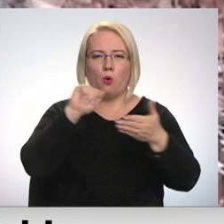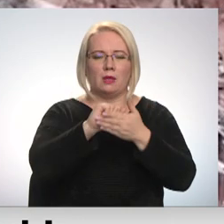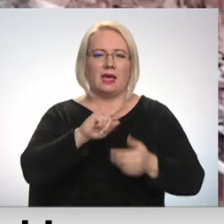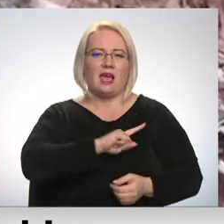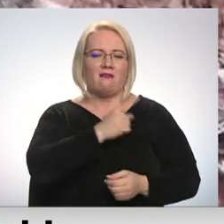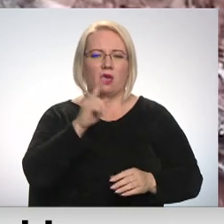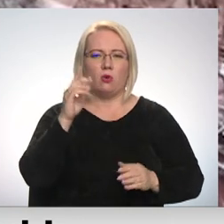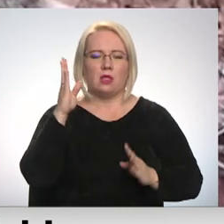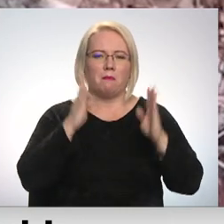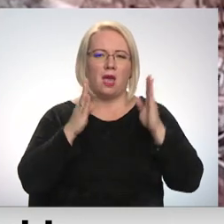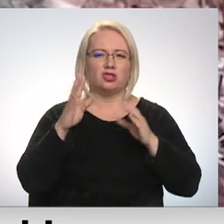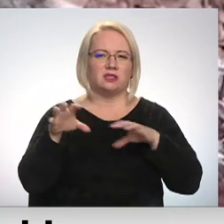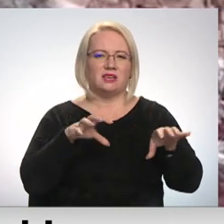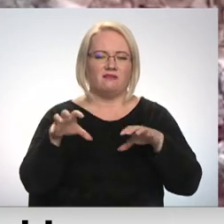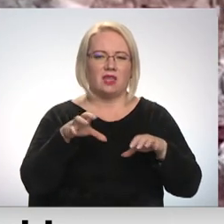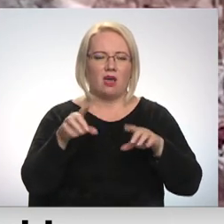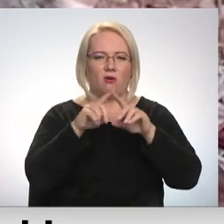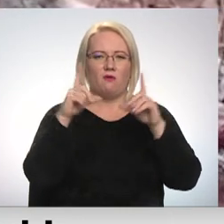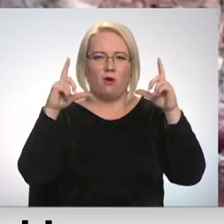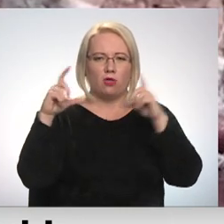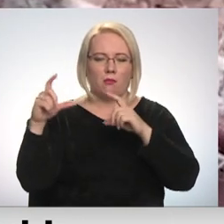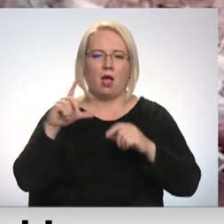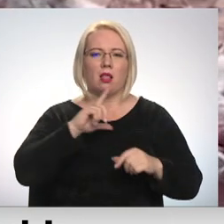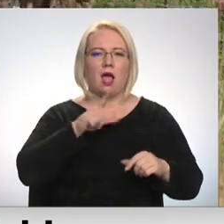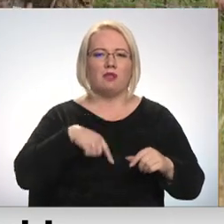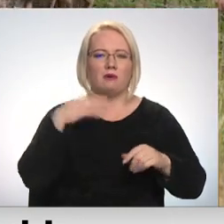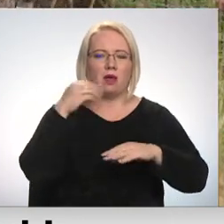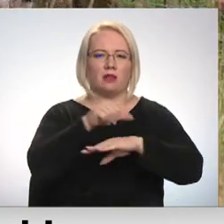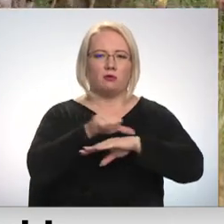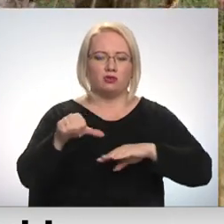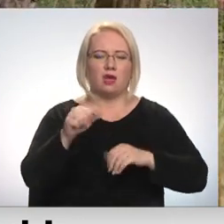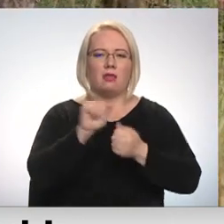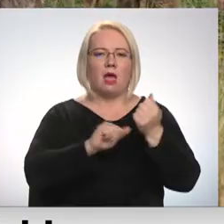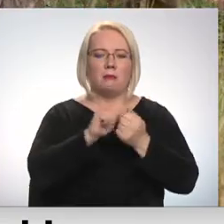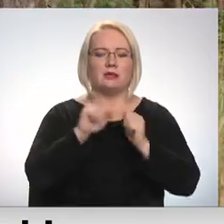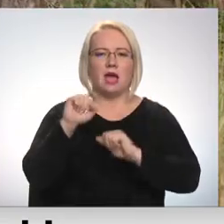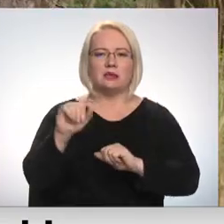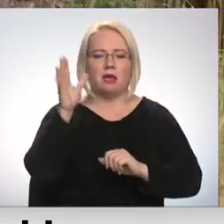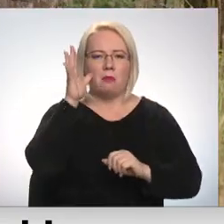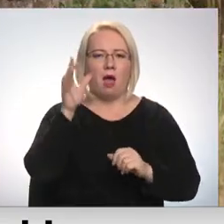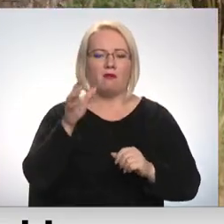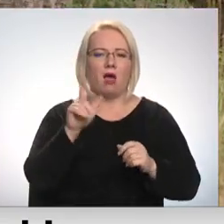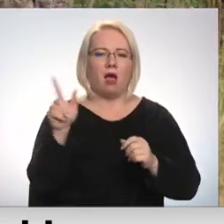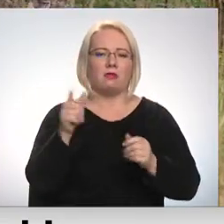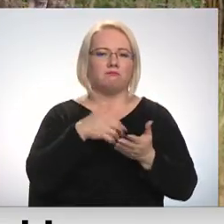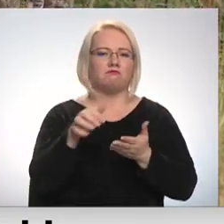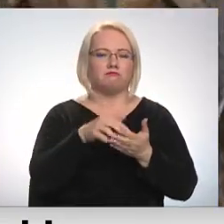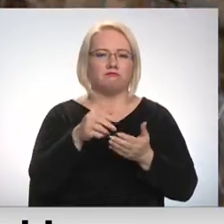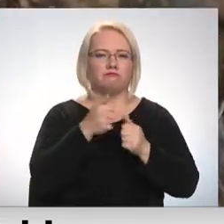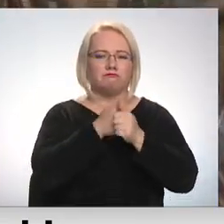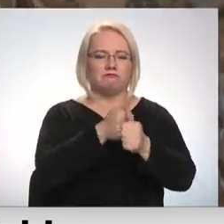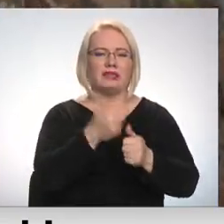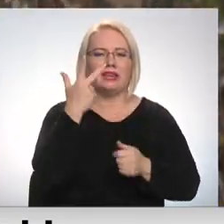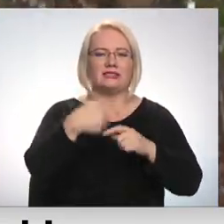ievainoto meža dzīvnieku attēliem uz Latvijas-Baltkrievijas robežas, dabas aizsardzības pārvalde šodien apsakoja 3 km garu